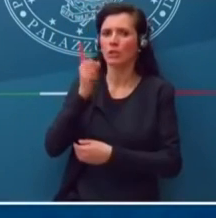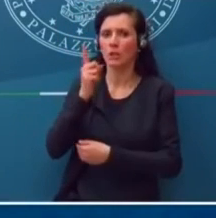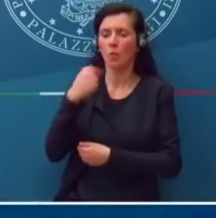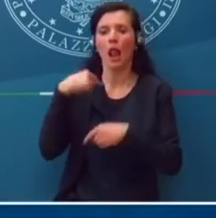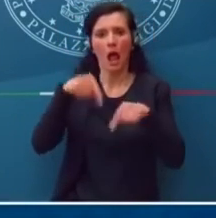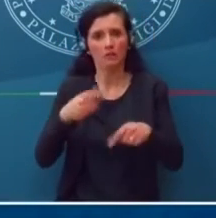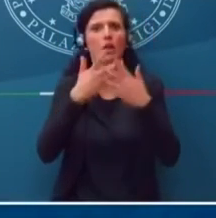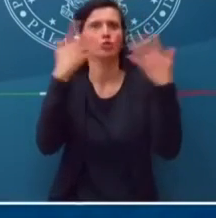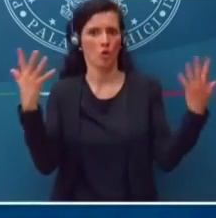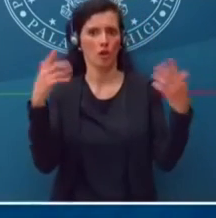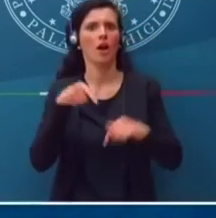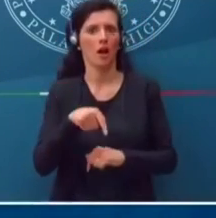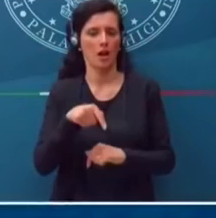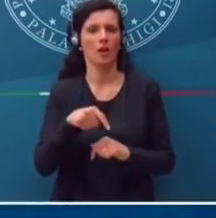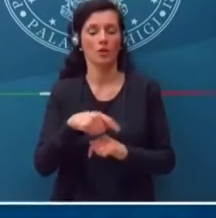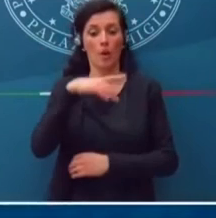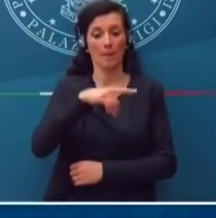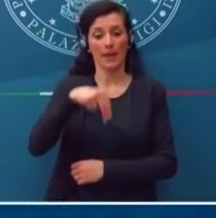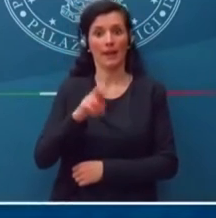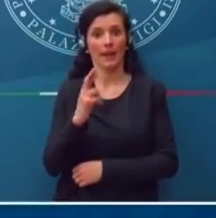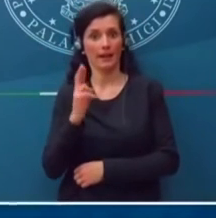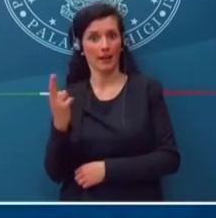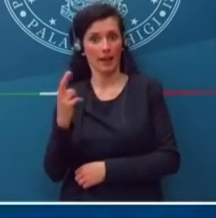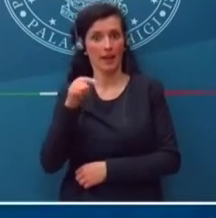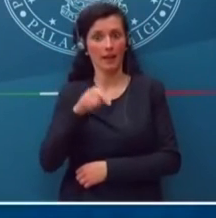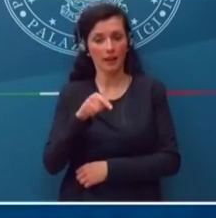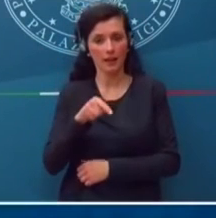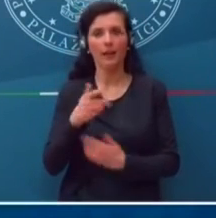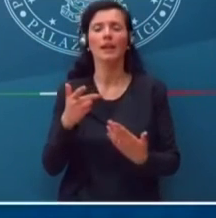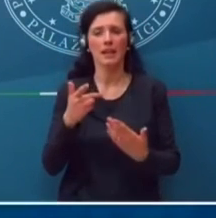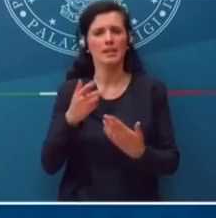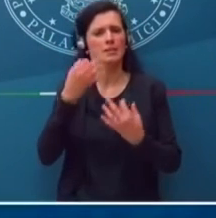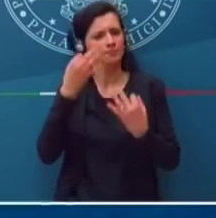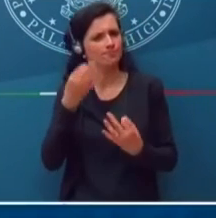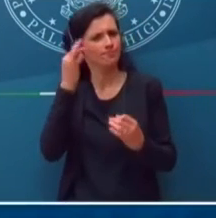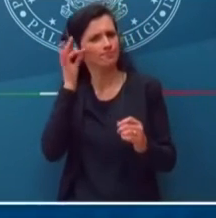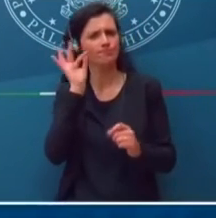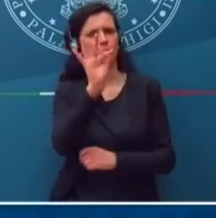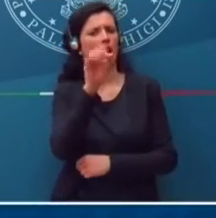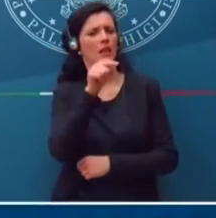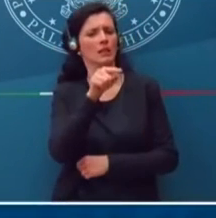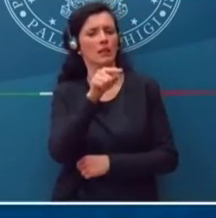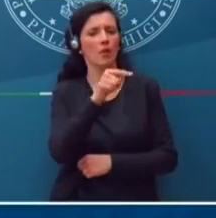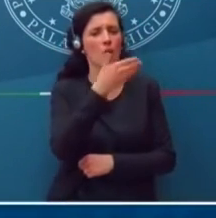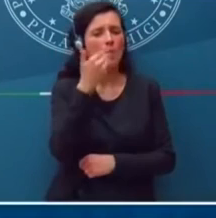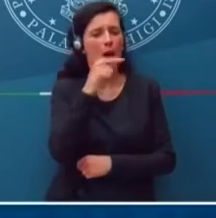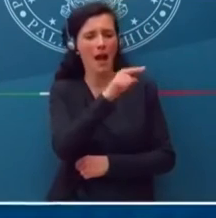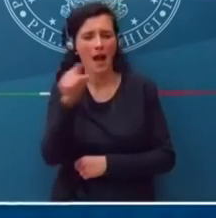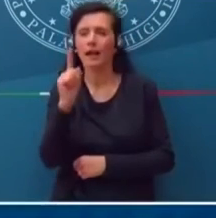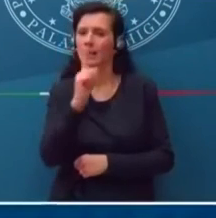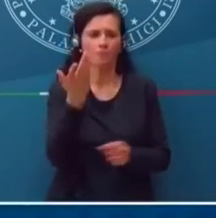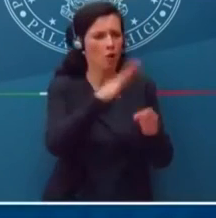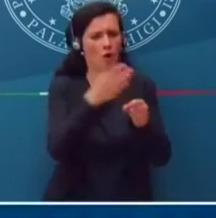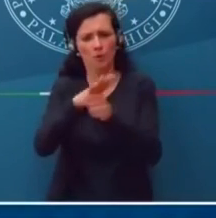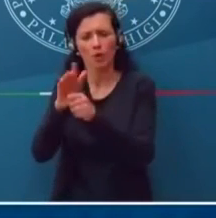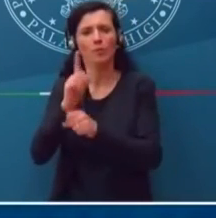infrastrutturali. Non è un caso che il PNRR sia orientato proprio a colmare queste debolezze, che